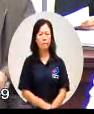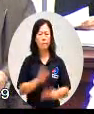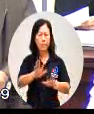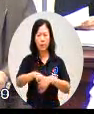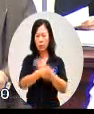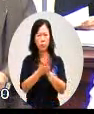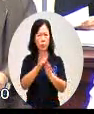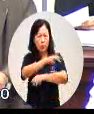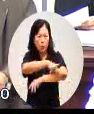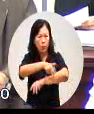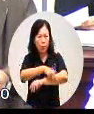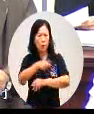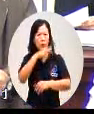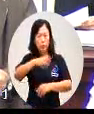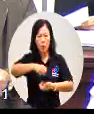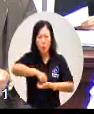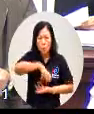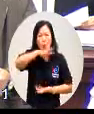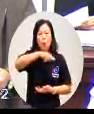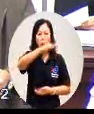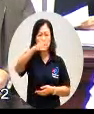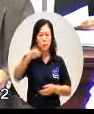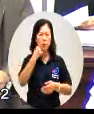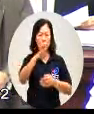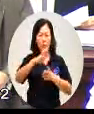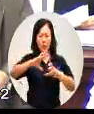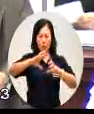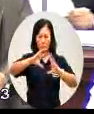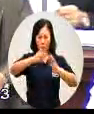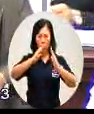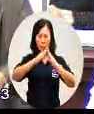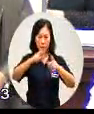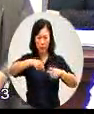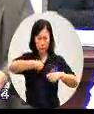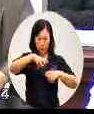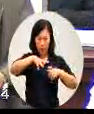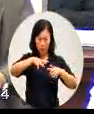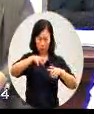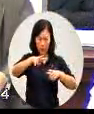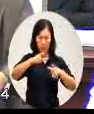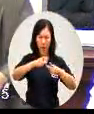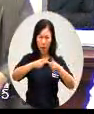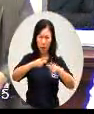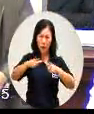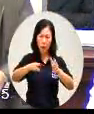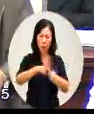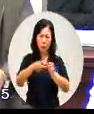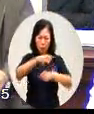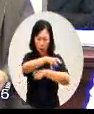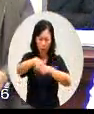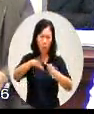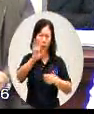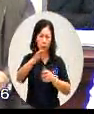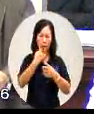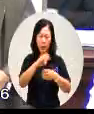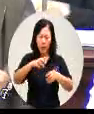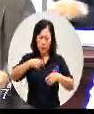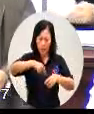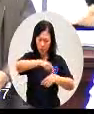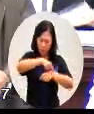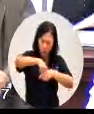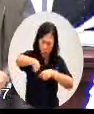划为寿山国家自然公园的范围。啊，我想沿线的步道，我们现在